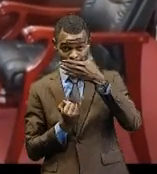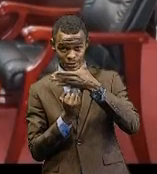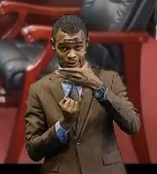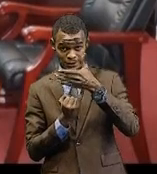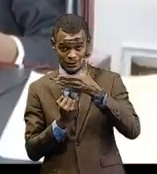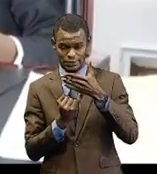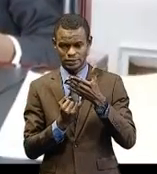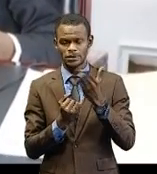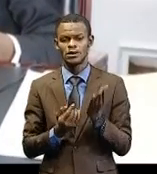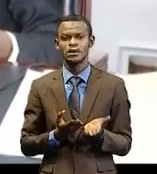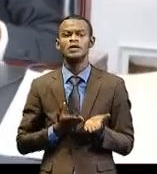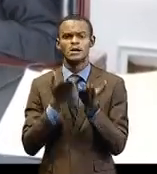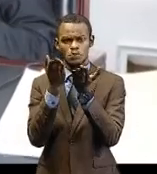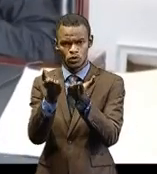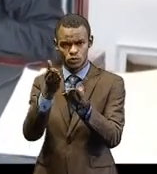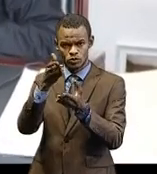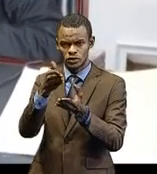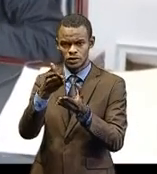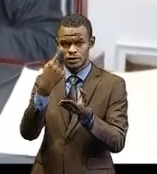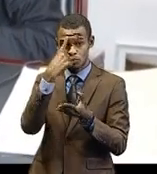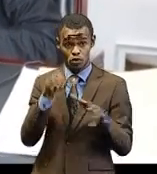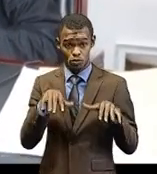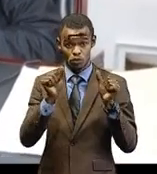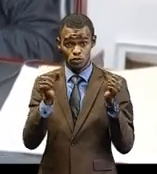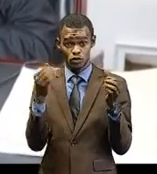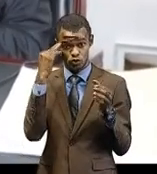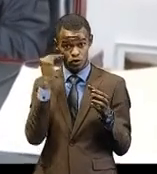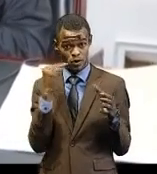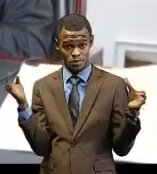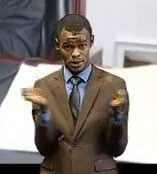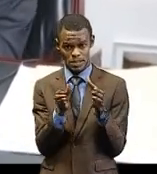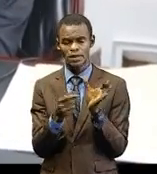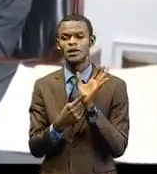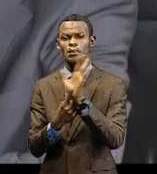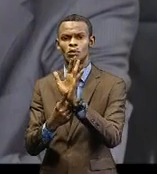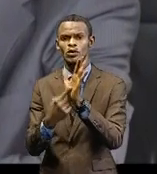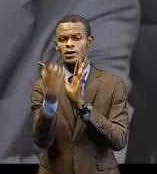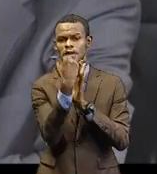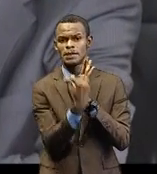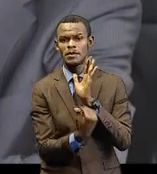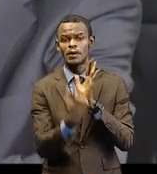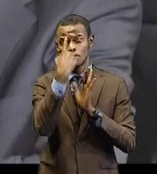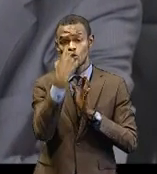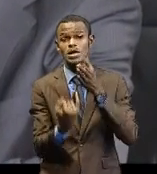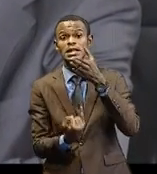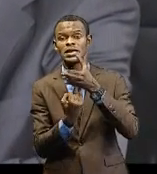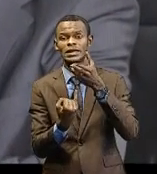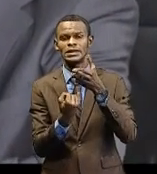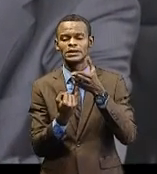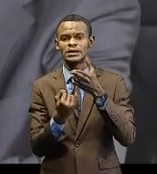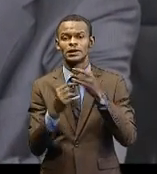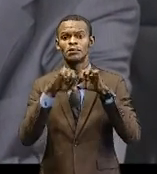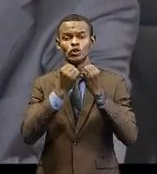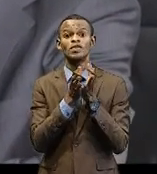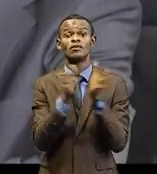soumis à l'approbation du Conseil des ministres le plan directeur d'industrialisation de la République démocratique du Congo.